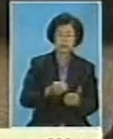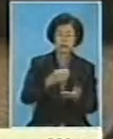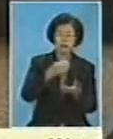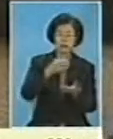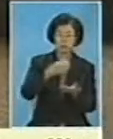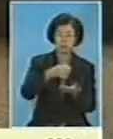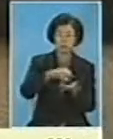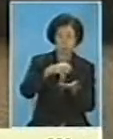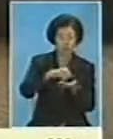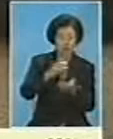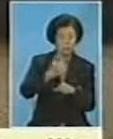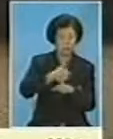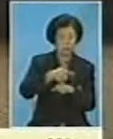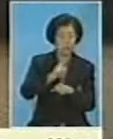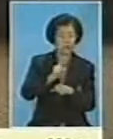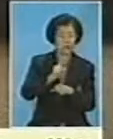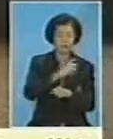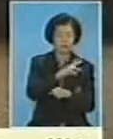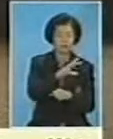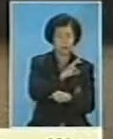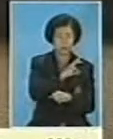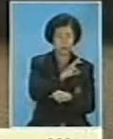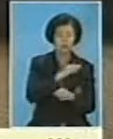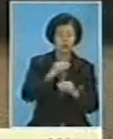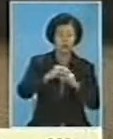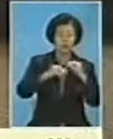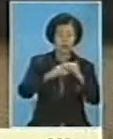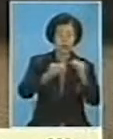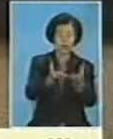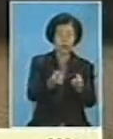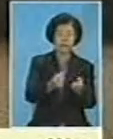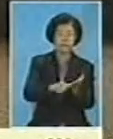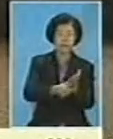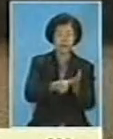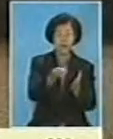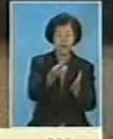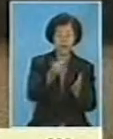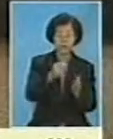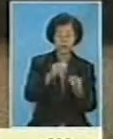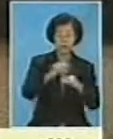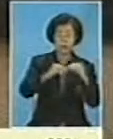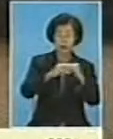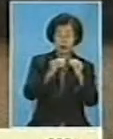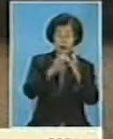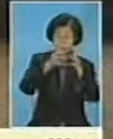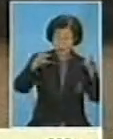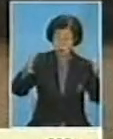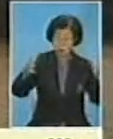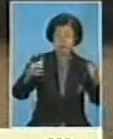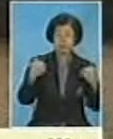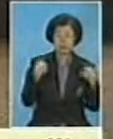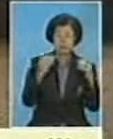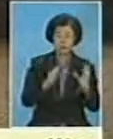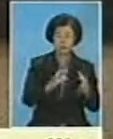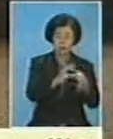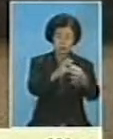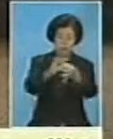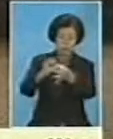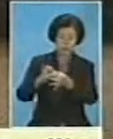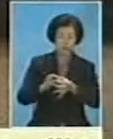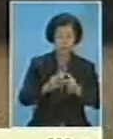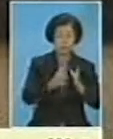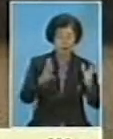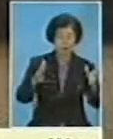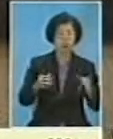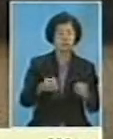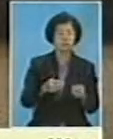และท่านสมาชิกครับว่าโครงการรับจำนำข้าวเป็นโครงการใหญ่มีผู้เกี่ยวข้องจำนวนมาก